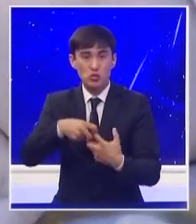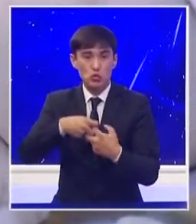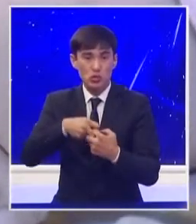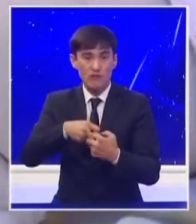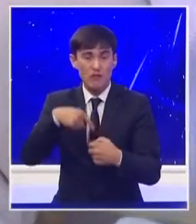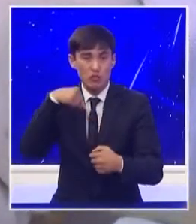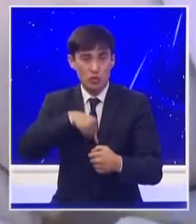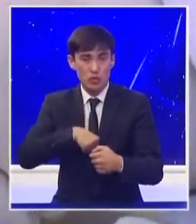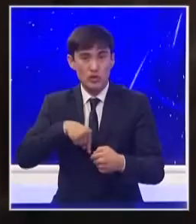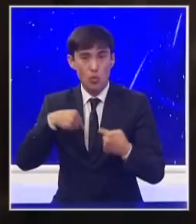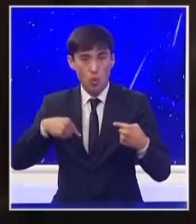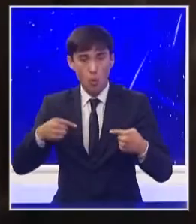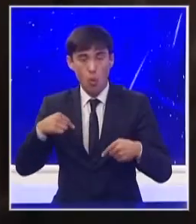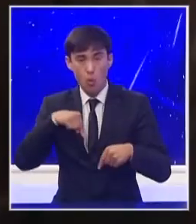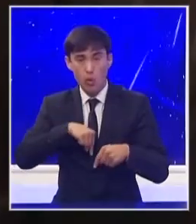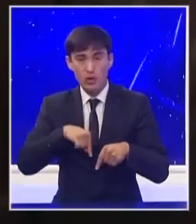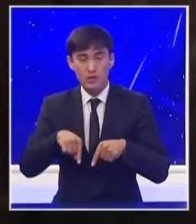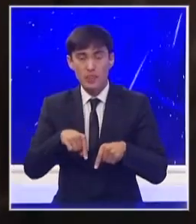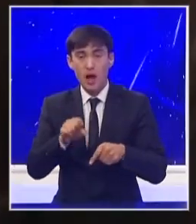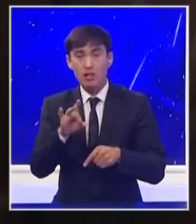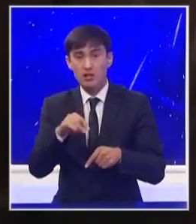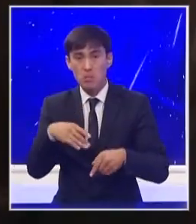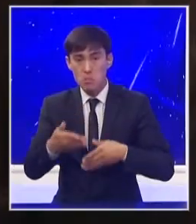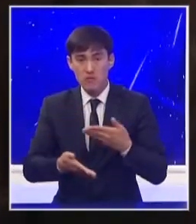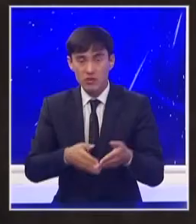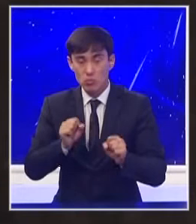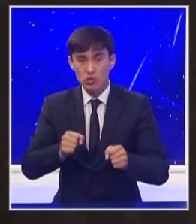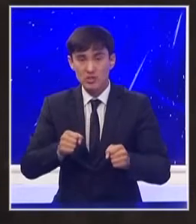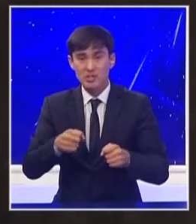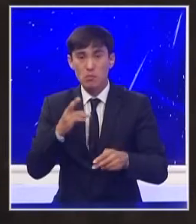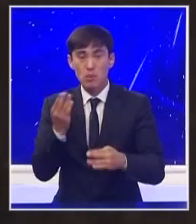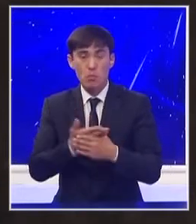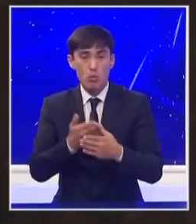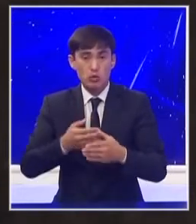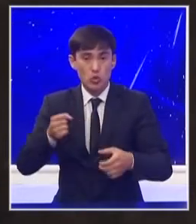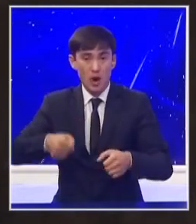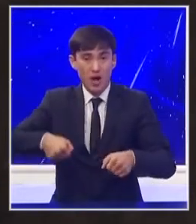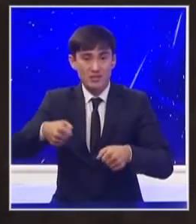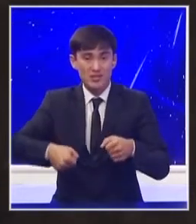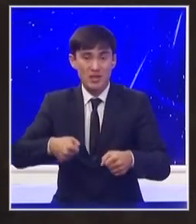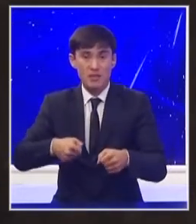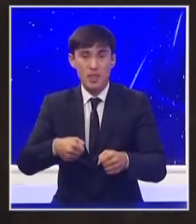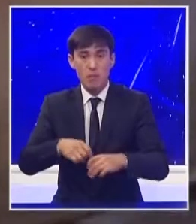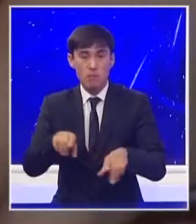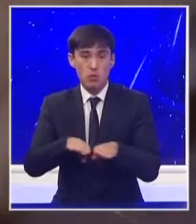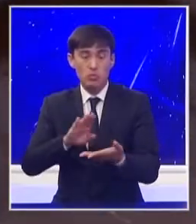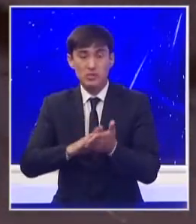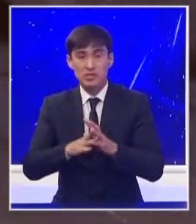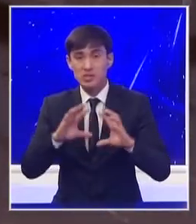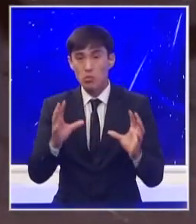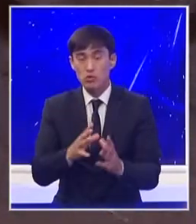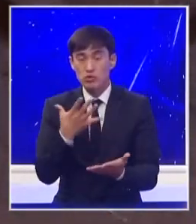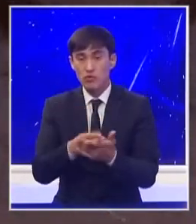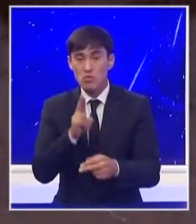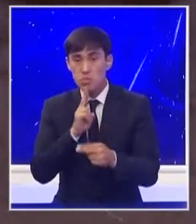злой иронии судьбы, Алтынай может передвигаться только при помощи костылей. Но даже в таком состоянии она старается заботиться о своем младшем брате,